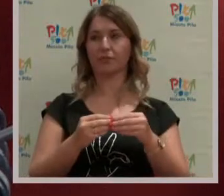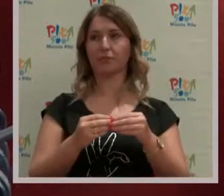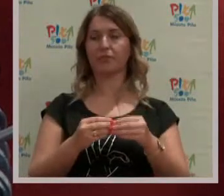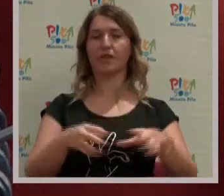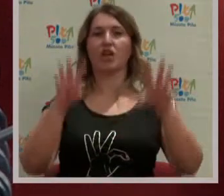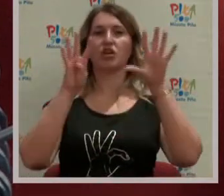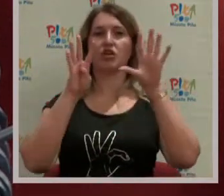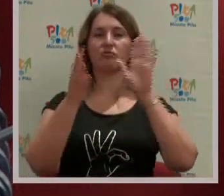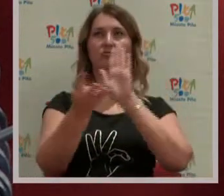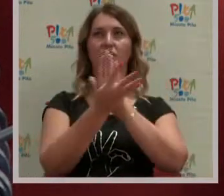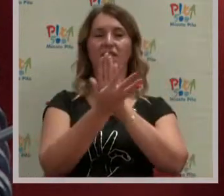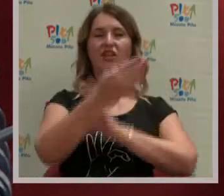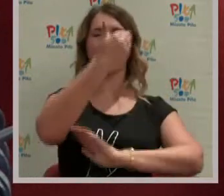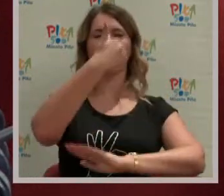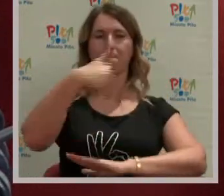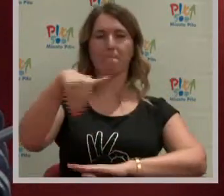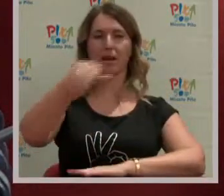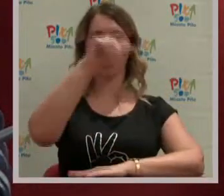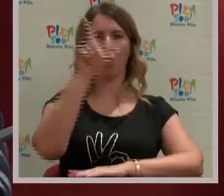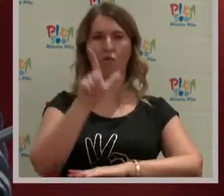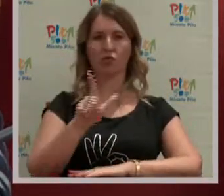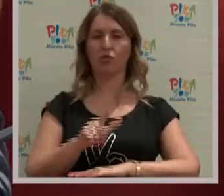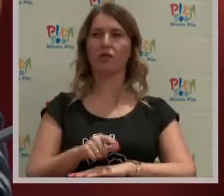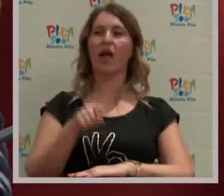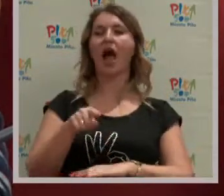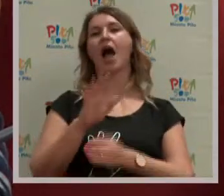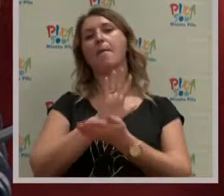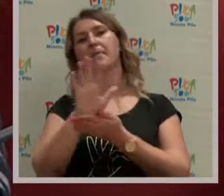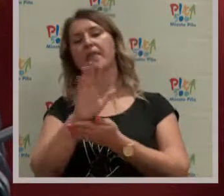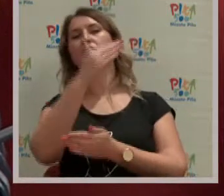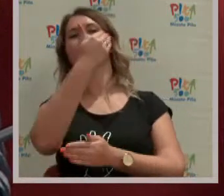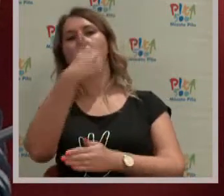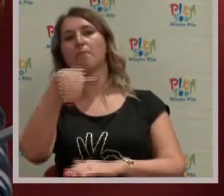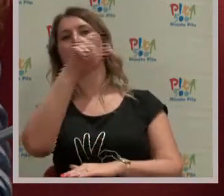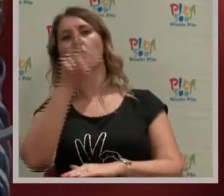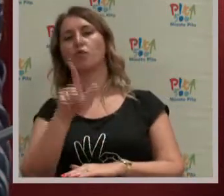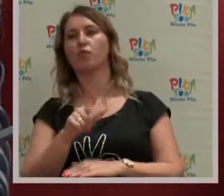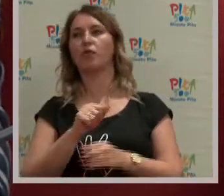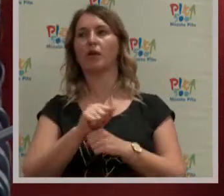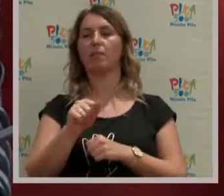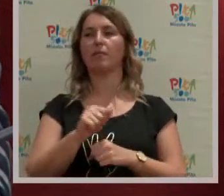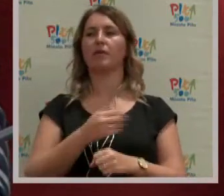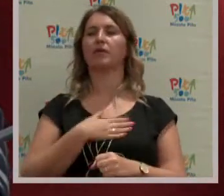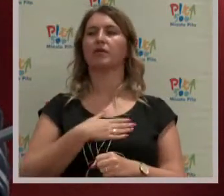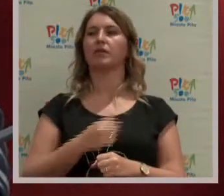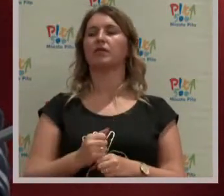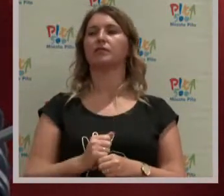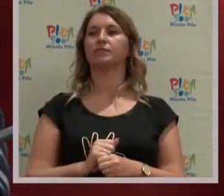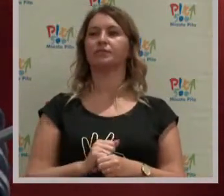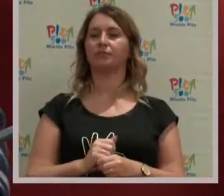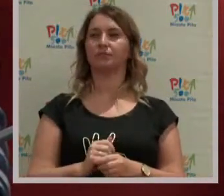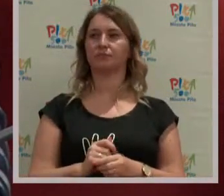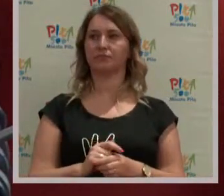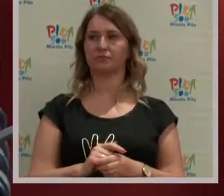w wysokości 19 mln zł z czego 15 mln wynika właśnie z wolnych środków na podstawie artykułu